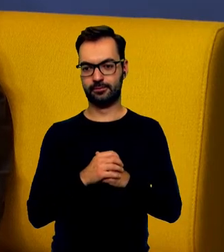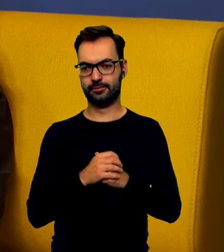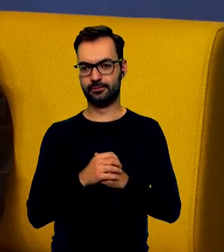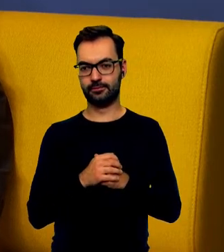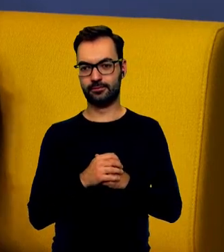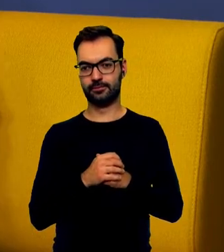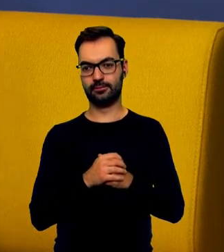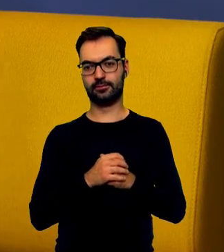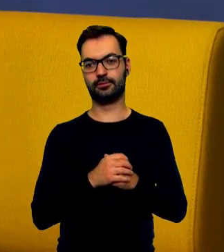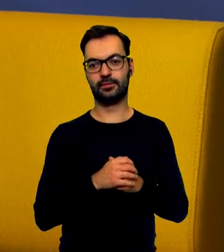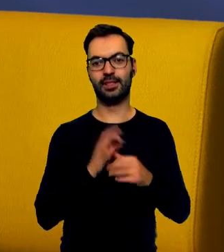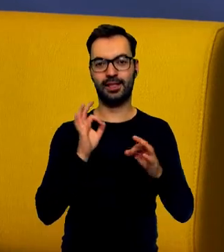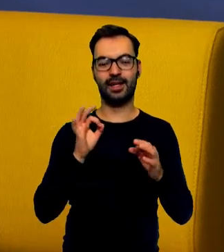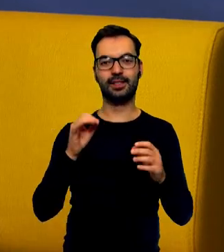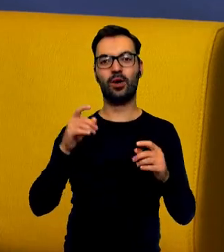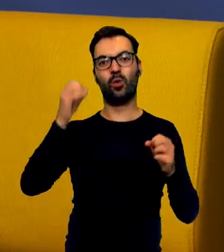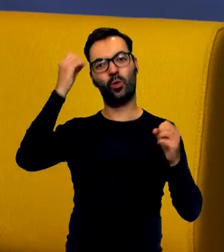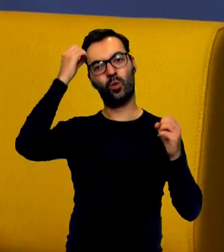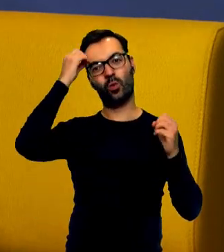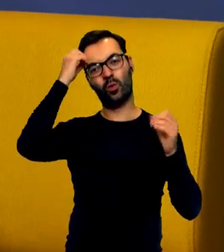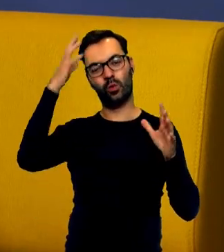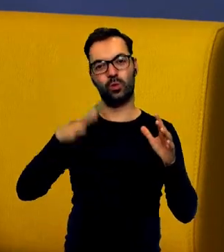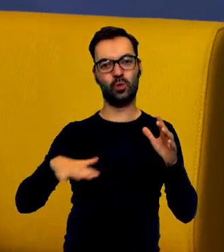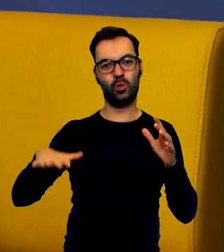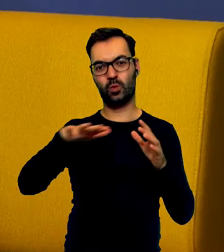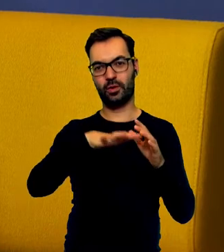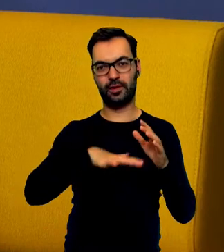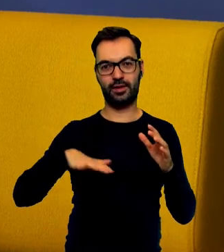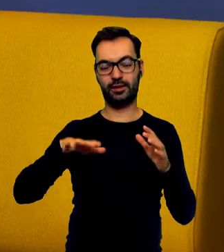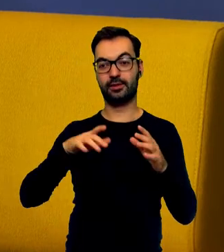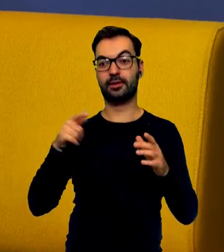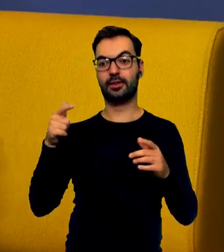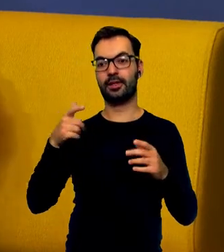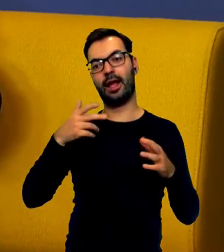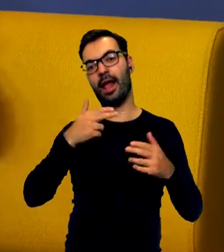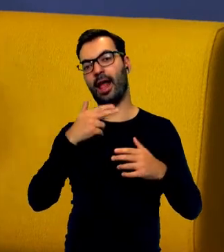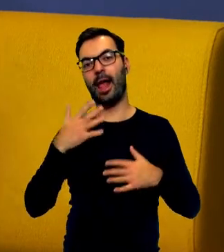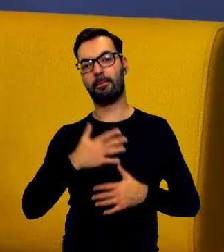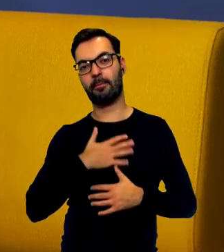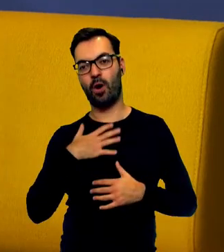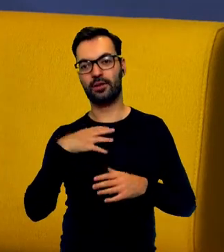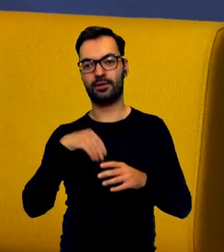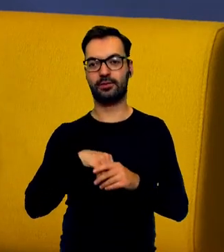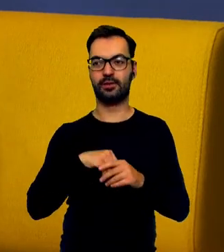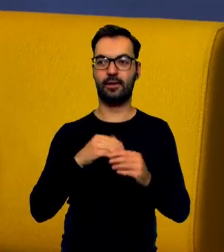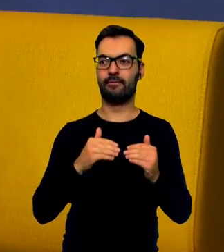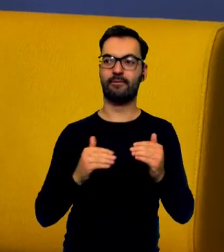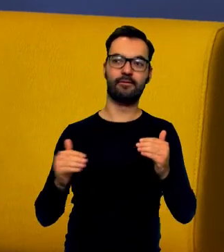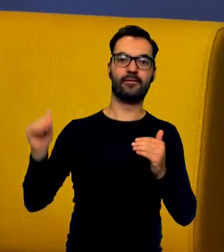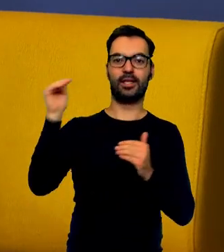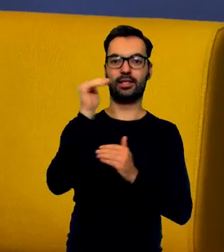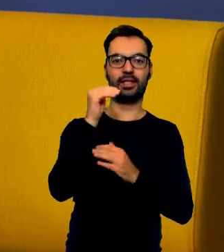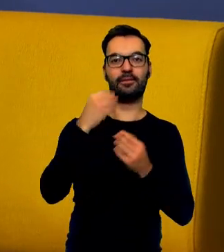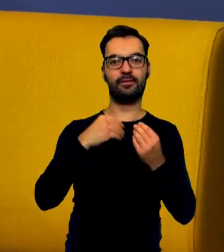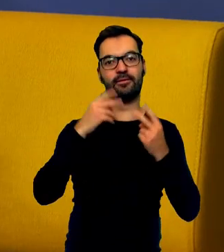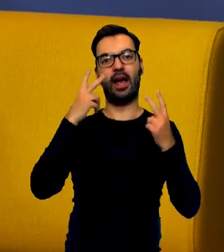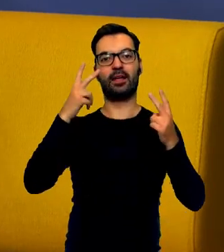nadobecną narrację w kulturze o tym, że emocje niosą w sobie jakiś wyższy rodzaj